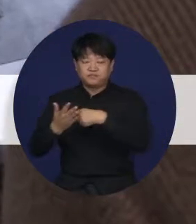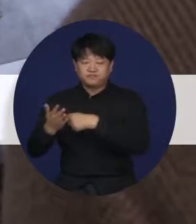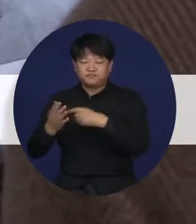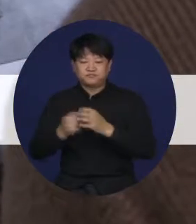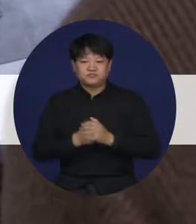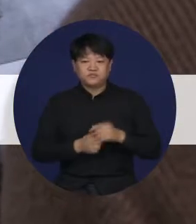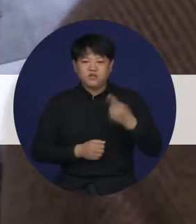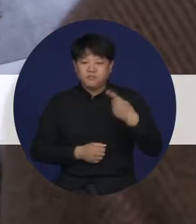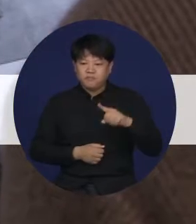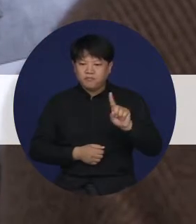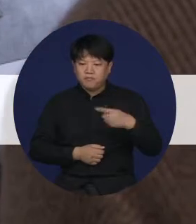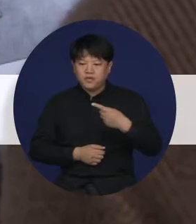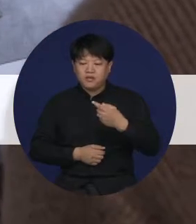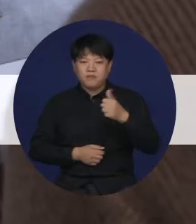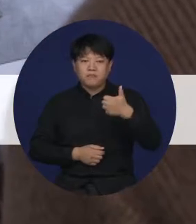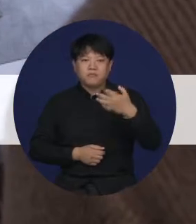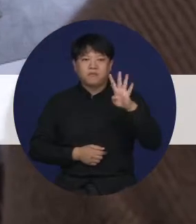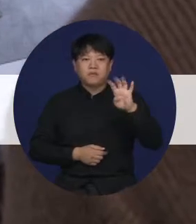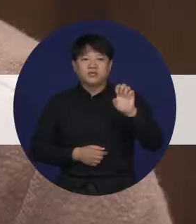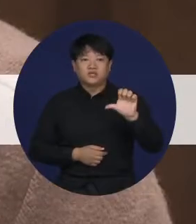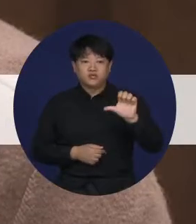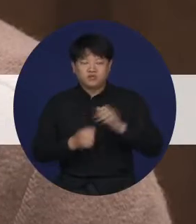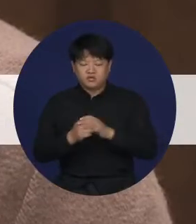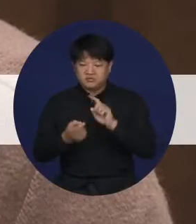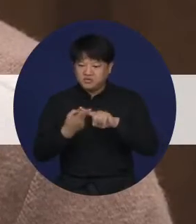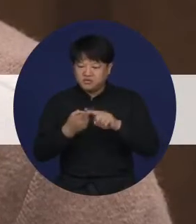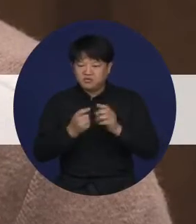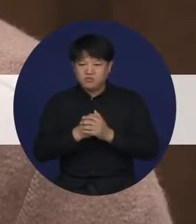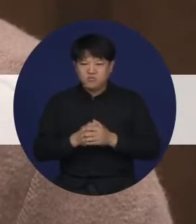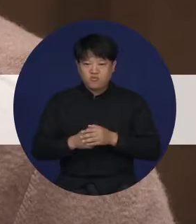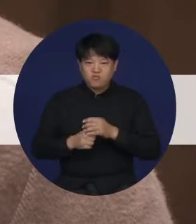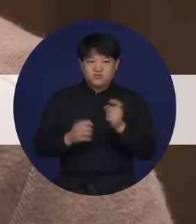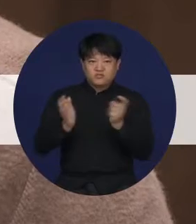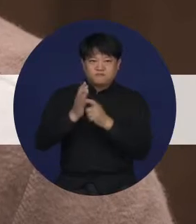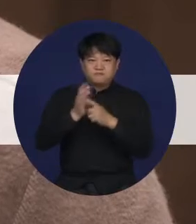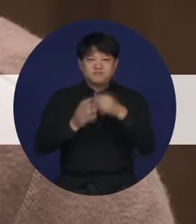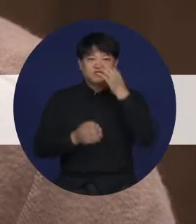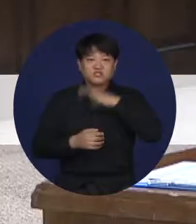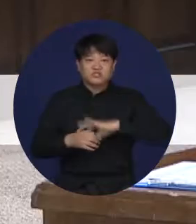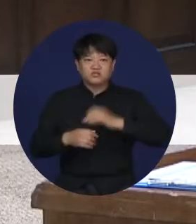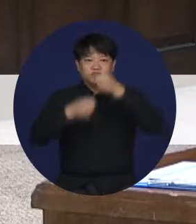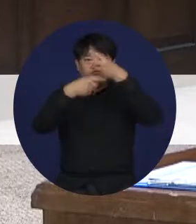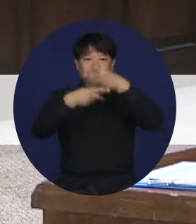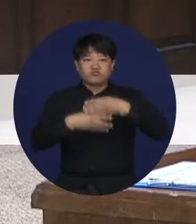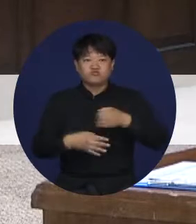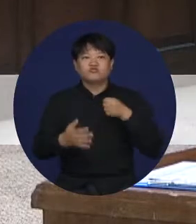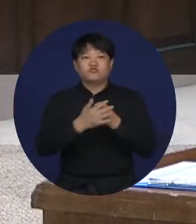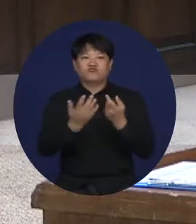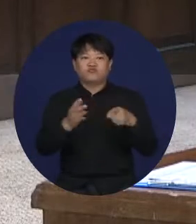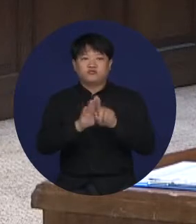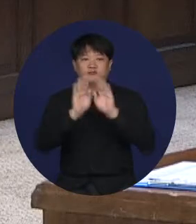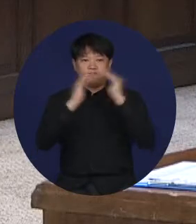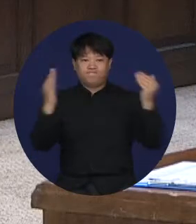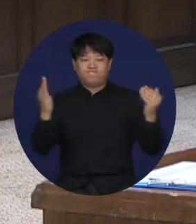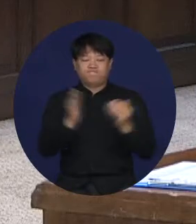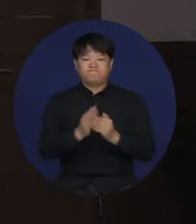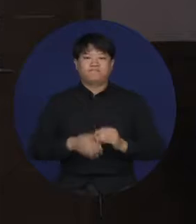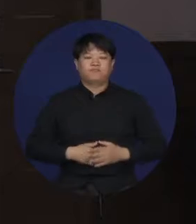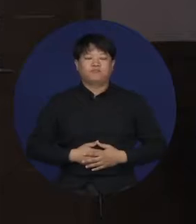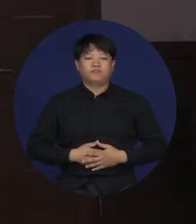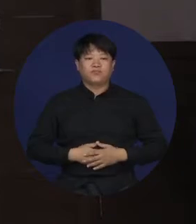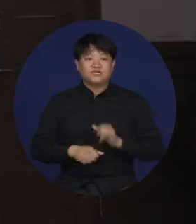사업 100 45건 에 대해 심의하고 그 시급성 과 효율성 등을 따져 우선순위를 정하기 위해 열렸습니다